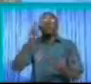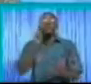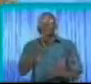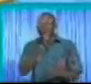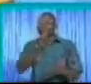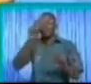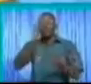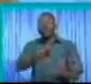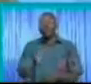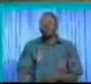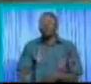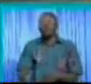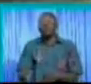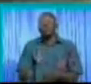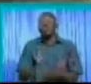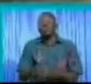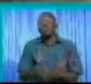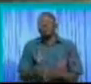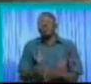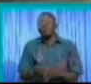CITO.